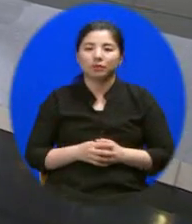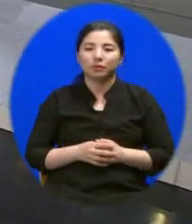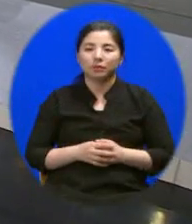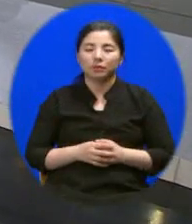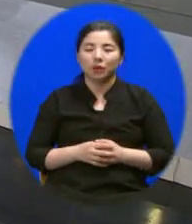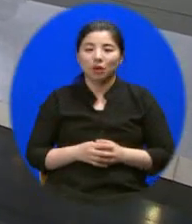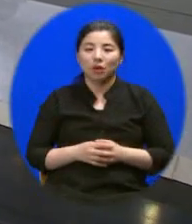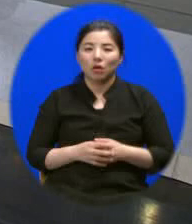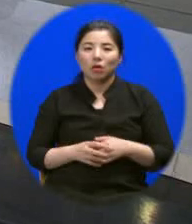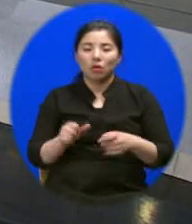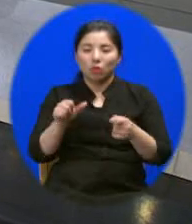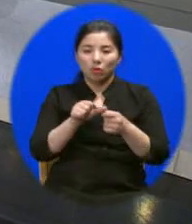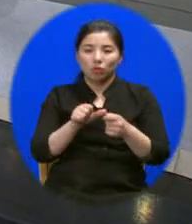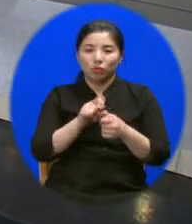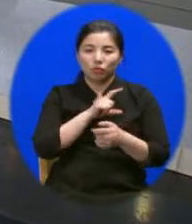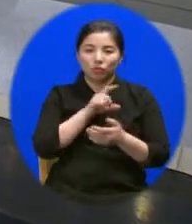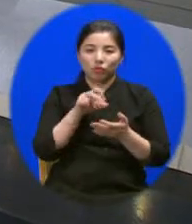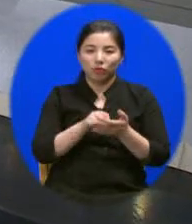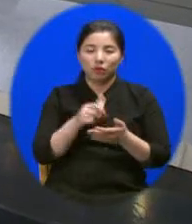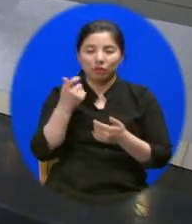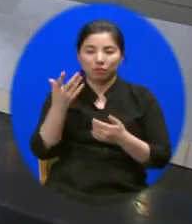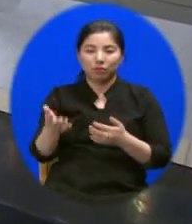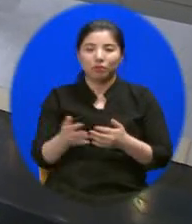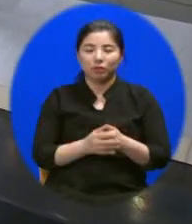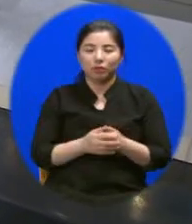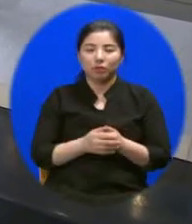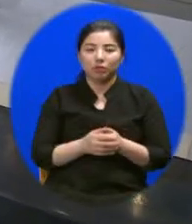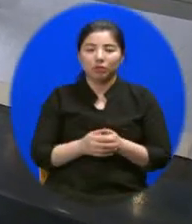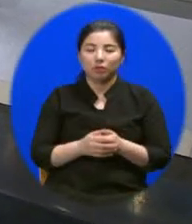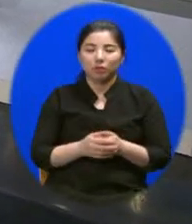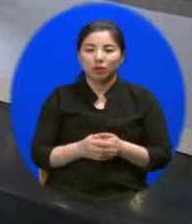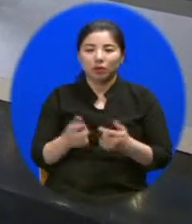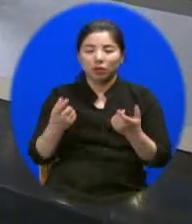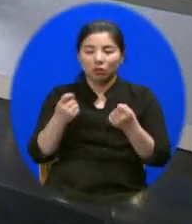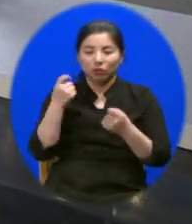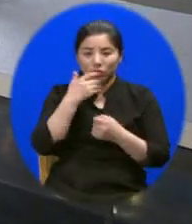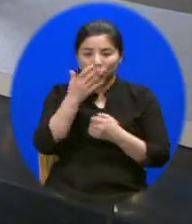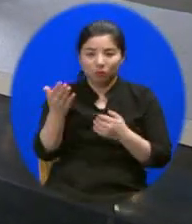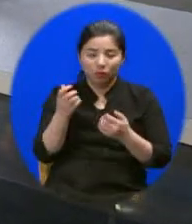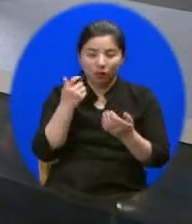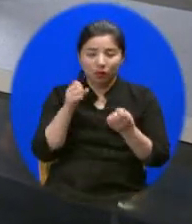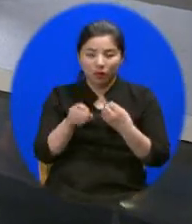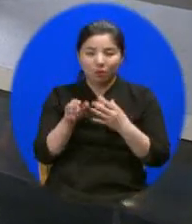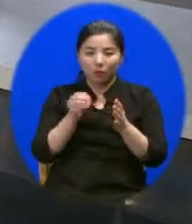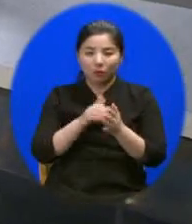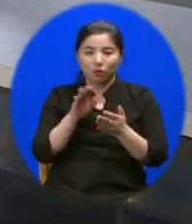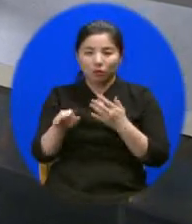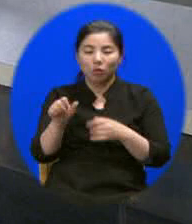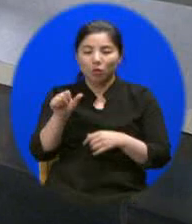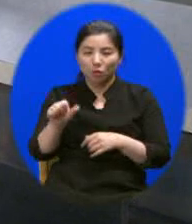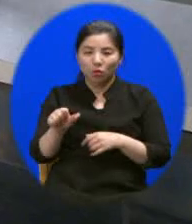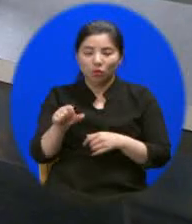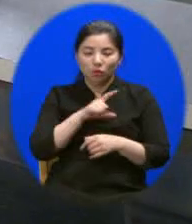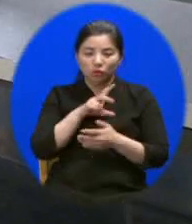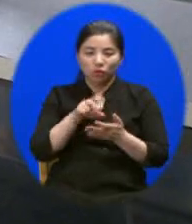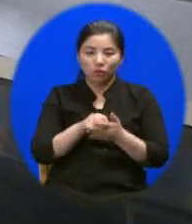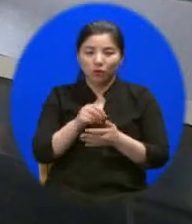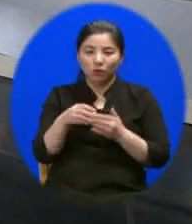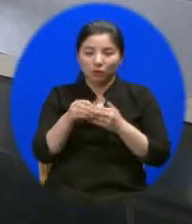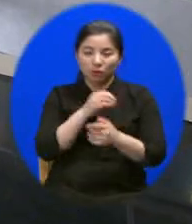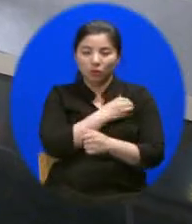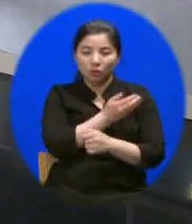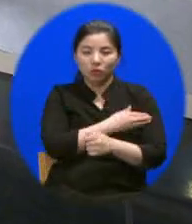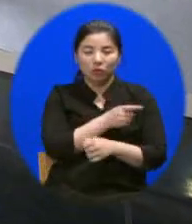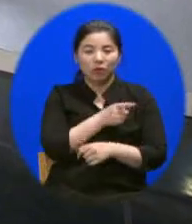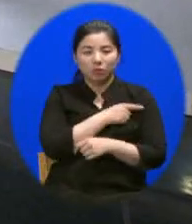다음 5 주제로 넘어가도록 하겠습니다 후보들의 공통 질문에 답변한 후 이 번호 주제 질문과는 이봉순 후보에게